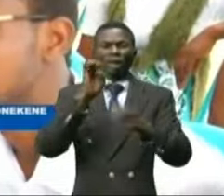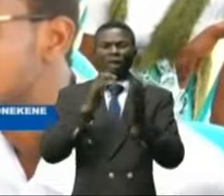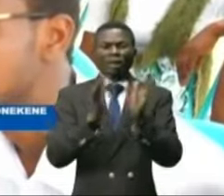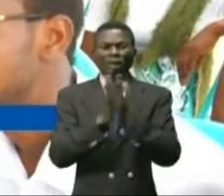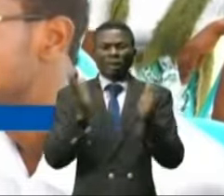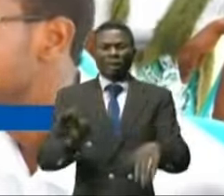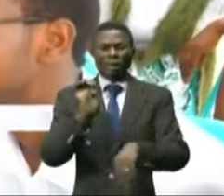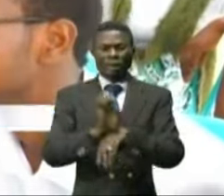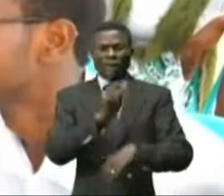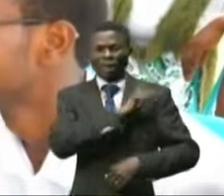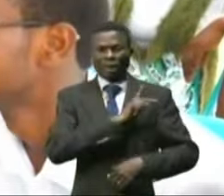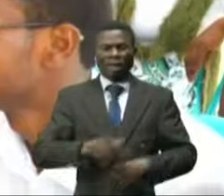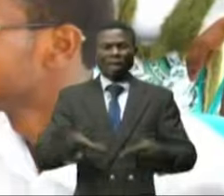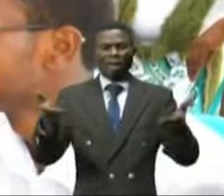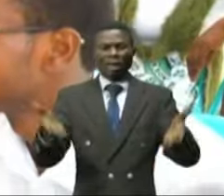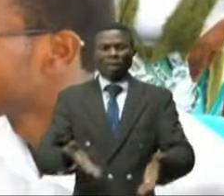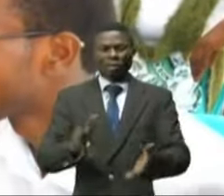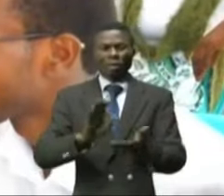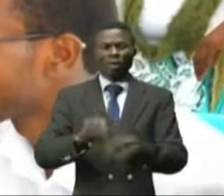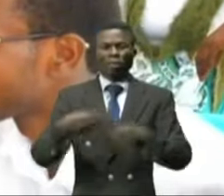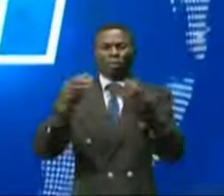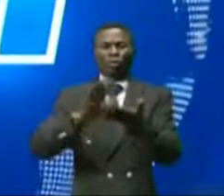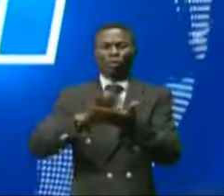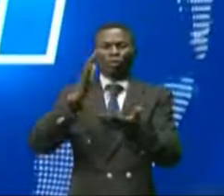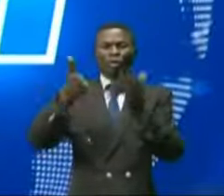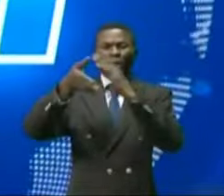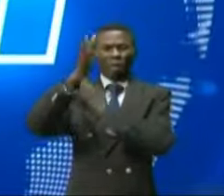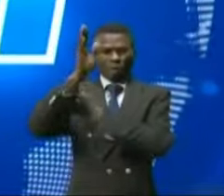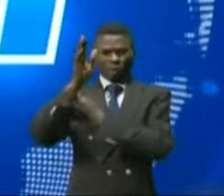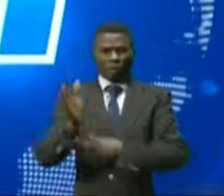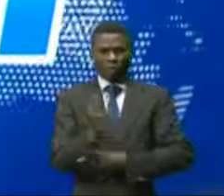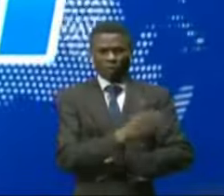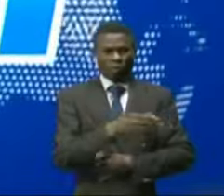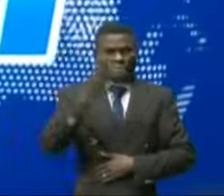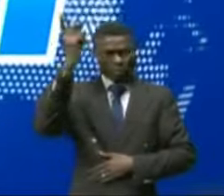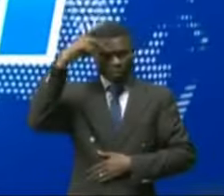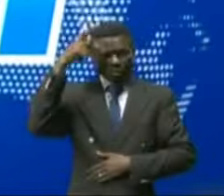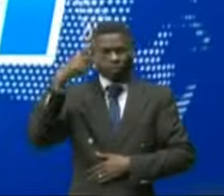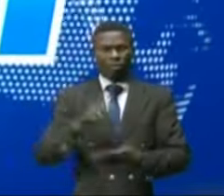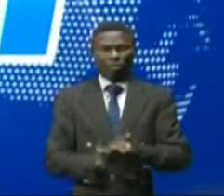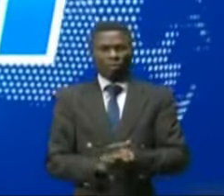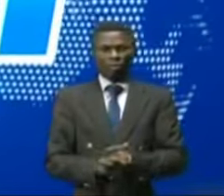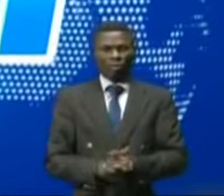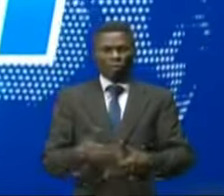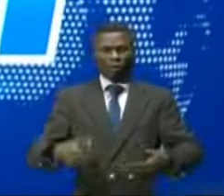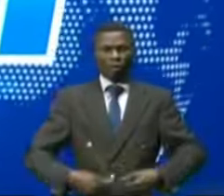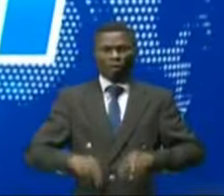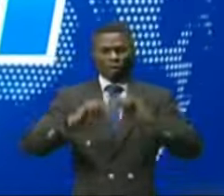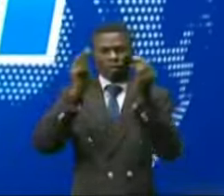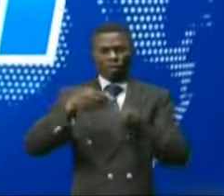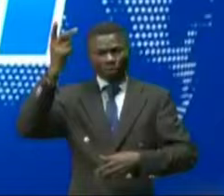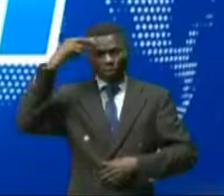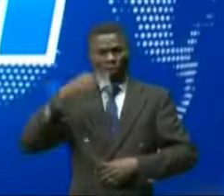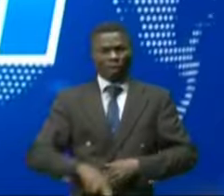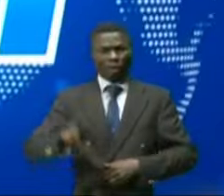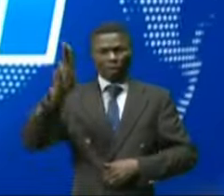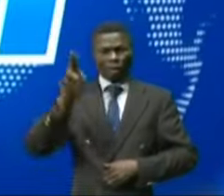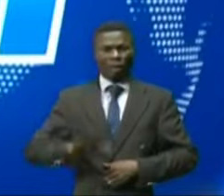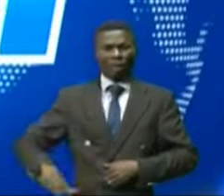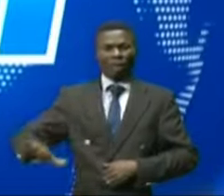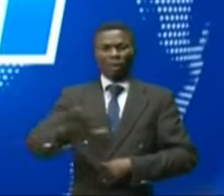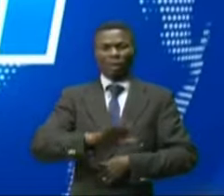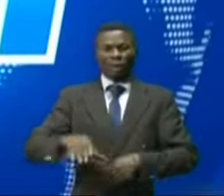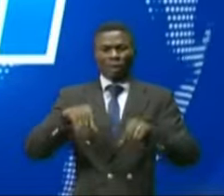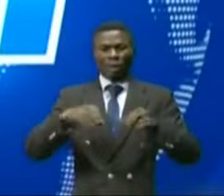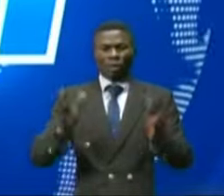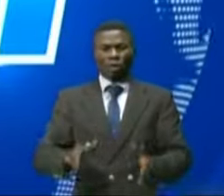ont répondu présents à la gloire des dieux. Politique pour terminer, les jeunes du parti politique Union pour la Nation Congolaise